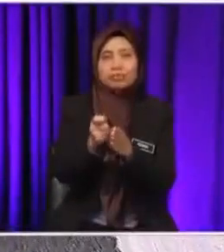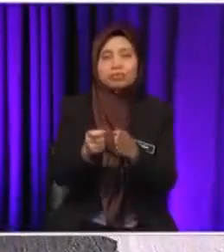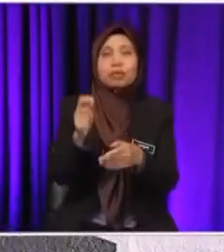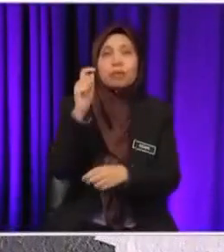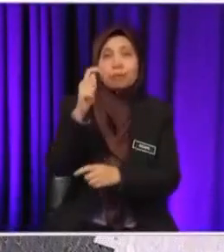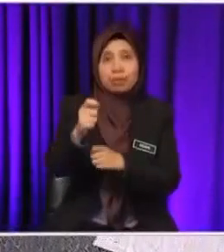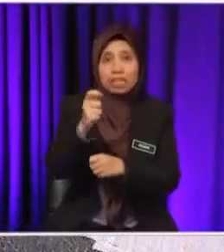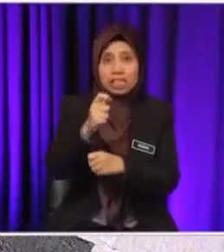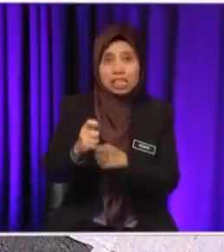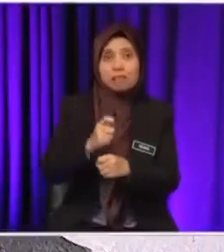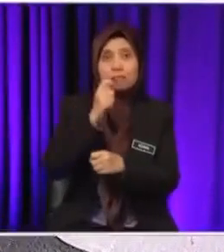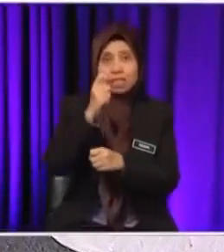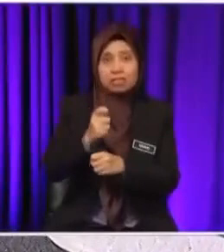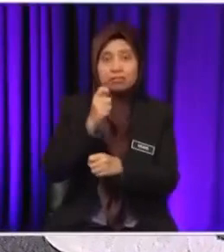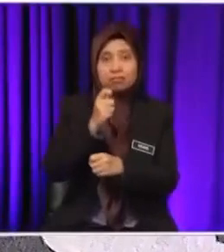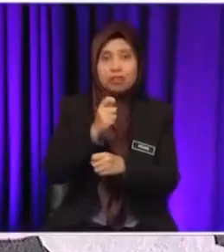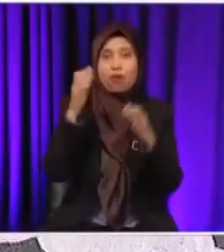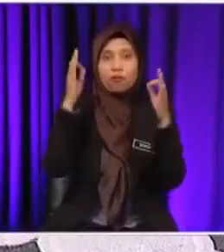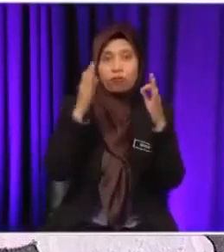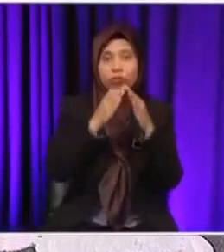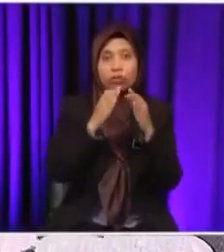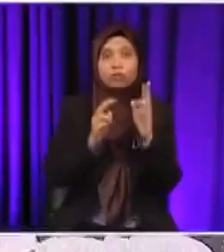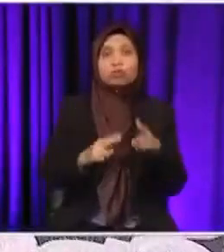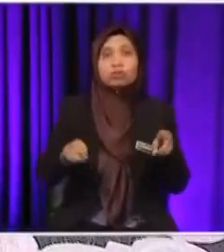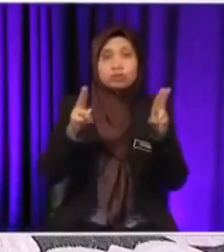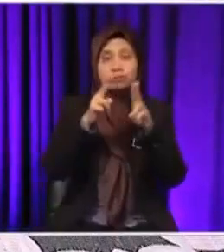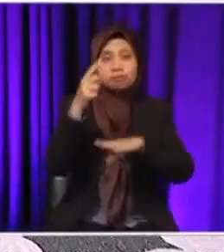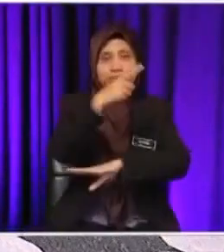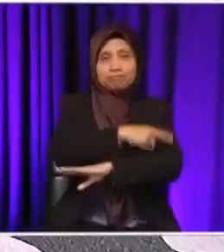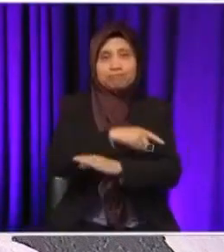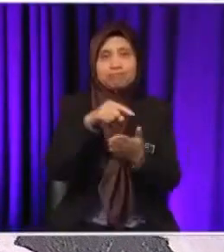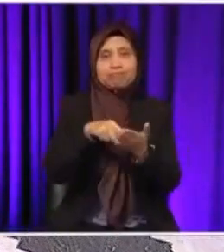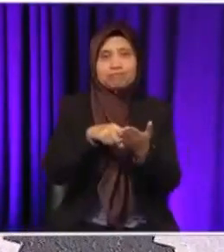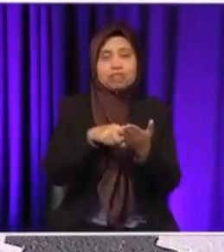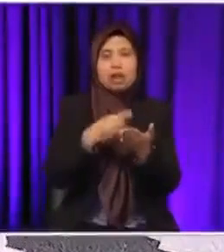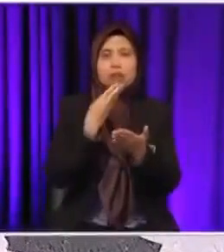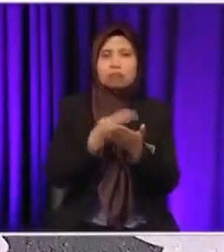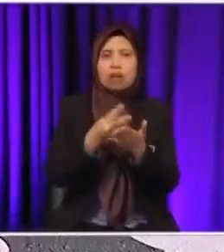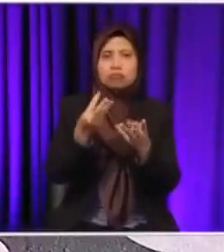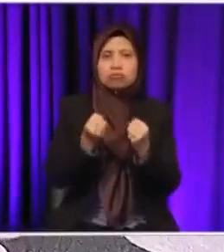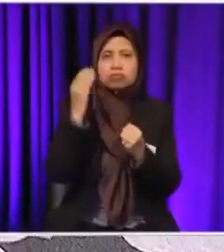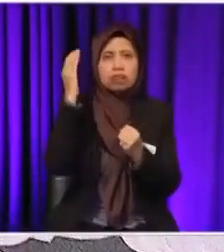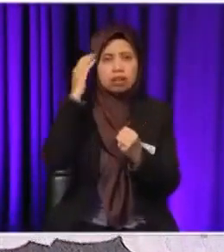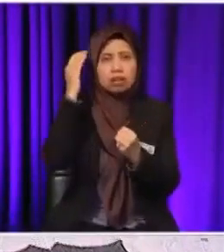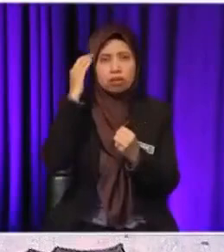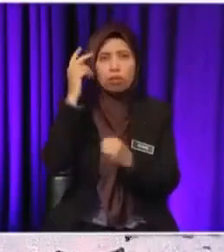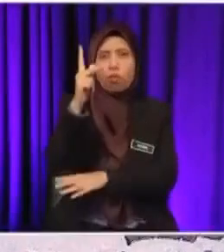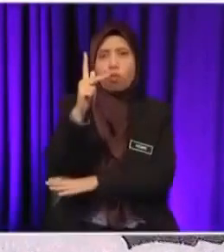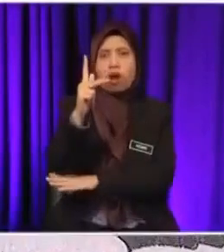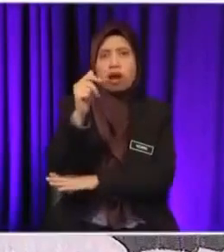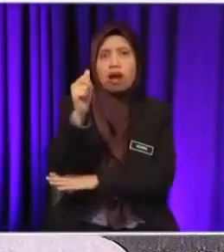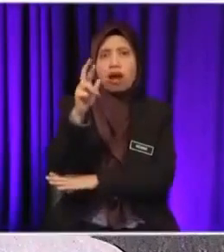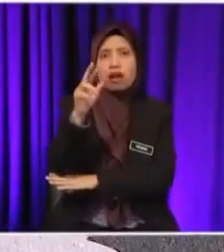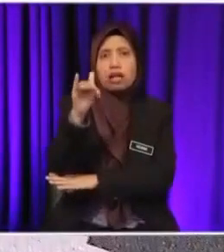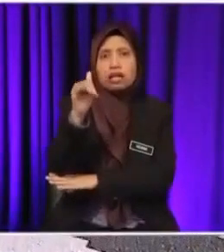Karya adaptasi fokus utama untuk pembelajaran di hari ini. Baik, nak tahu apa yang menarik tentang karya adaptasi ini?